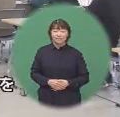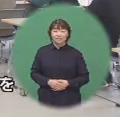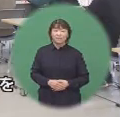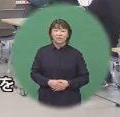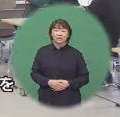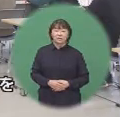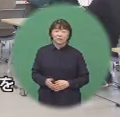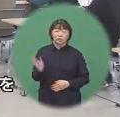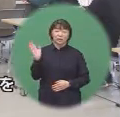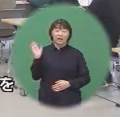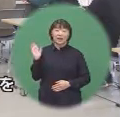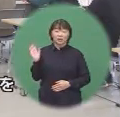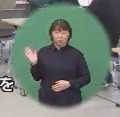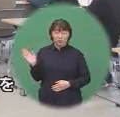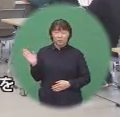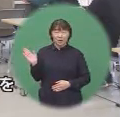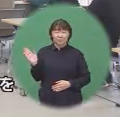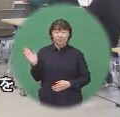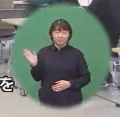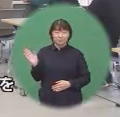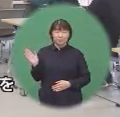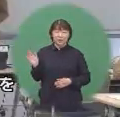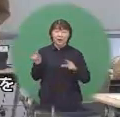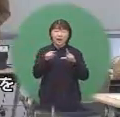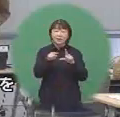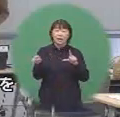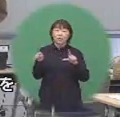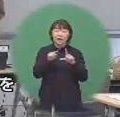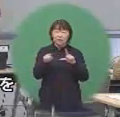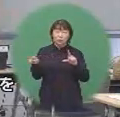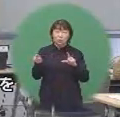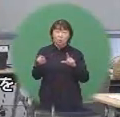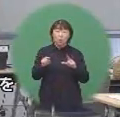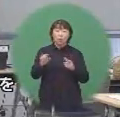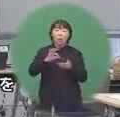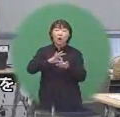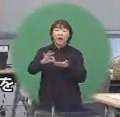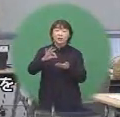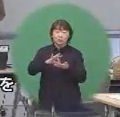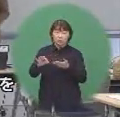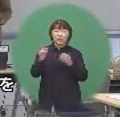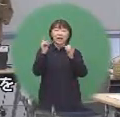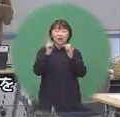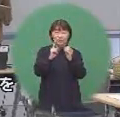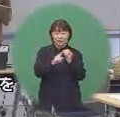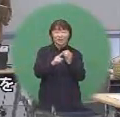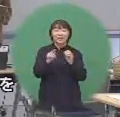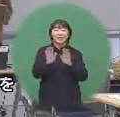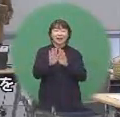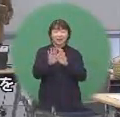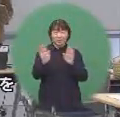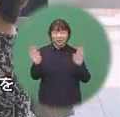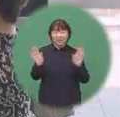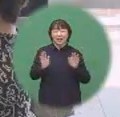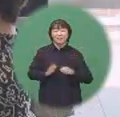初心者向けの体験講座は、タブレットを活用する機会を作ってもらおうと開かれました。